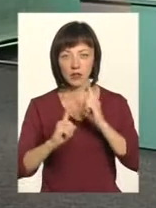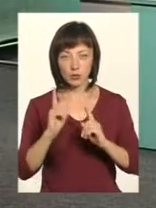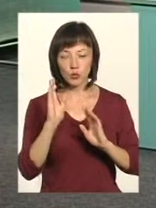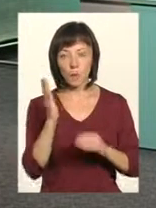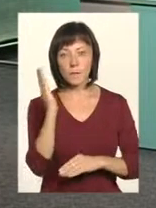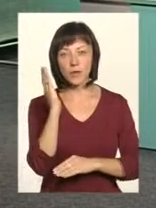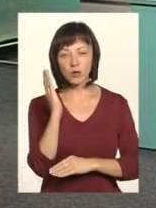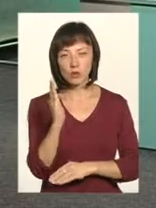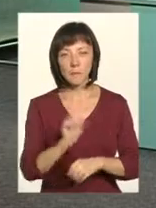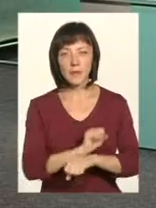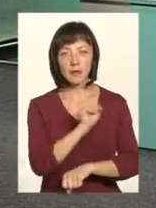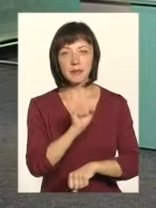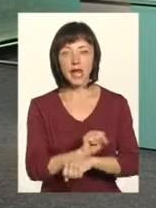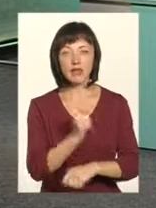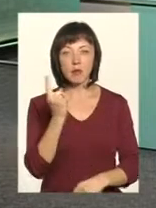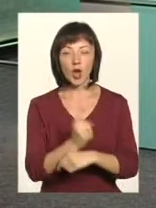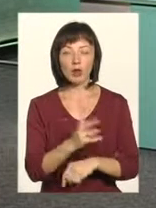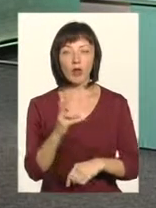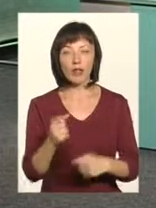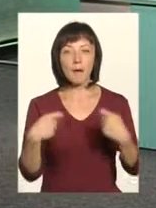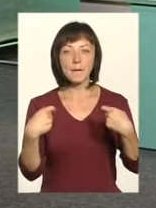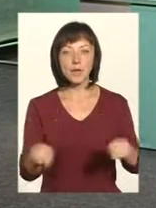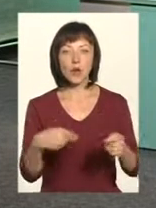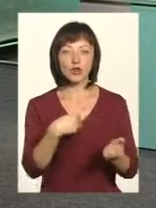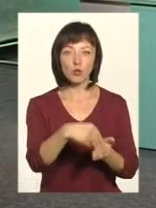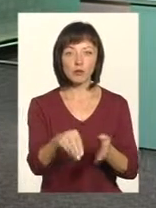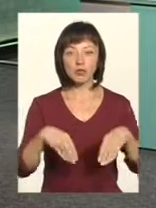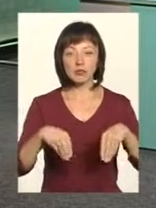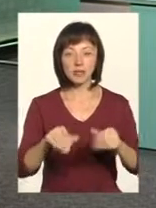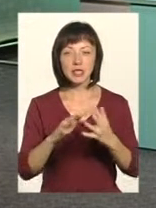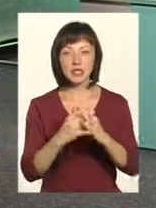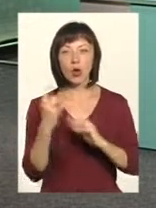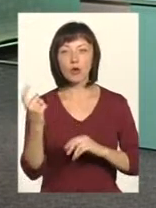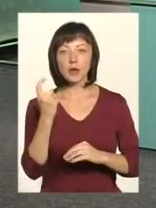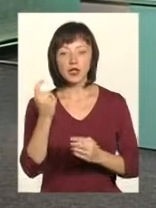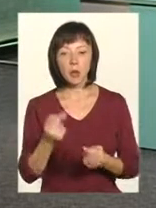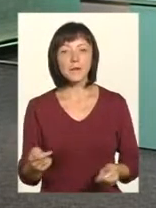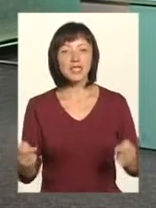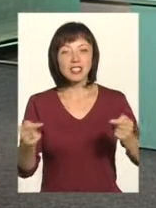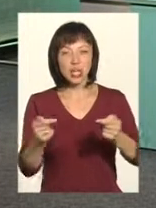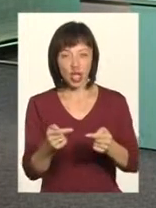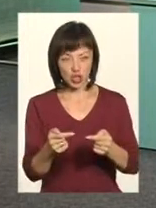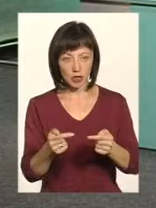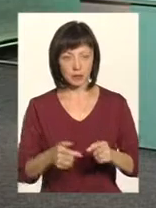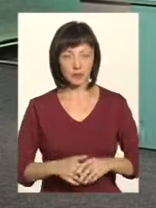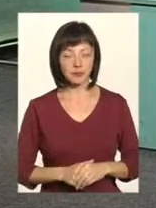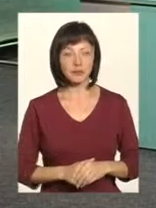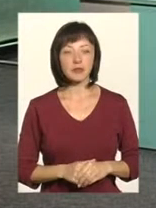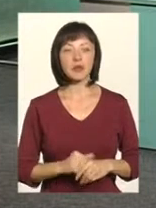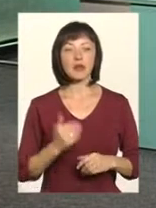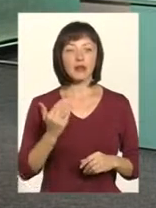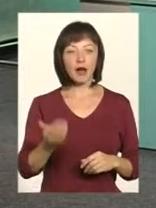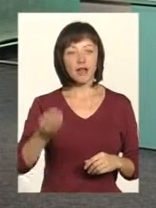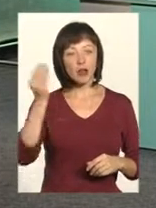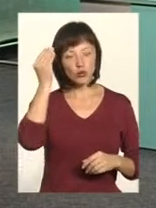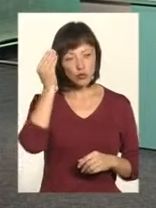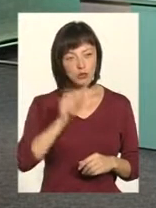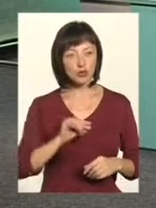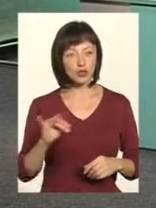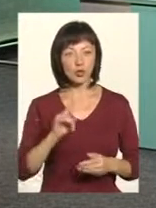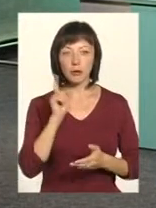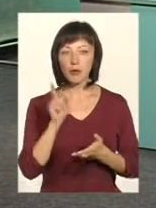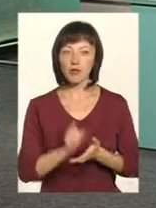проголосовані, припиняється мораторій на продаж, купівлю землі сільськогосподарського призначення. На вашу думку, чи